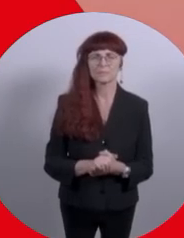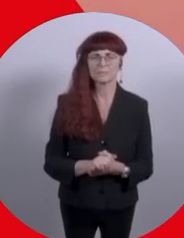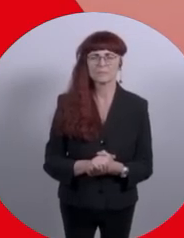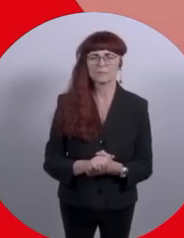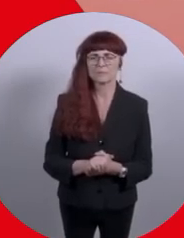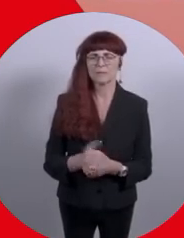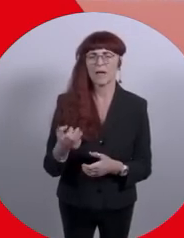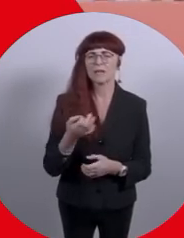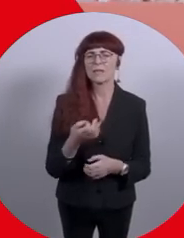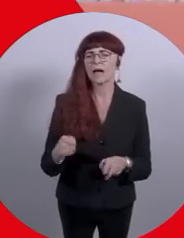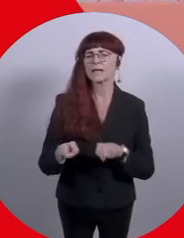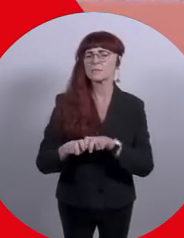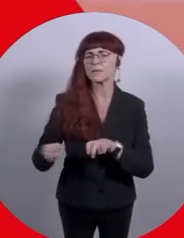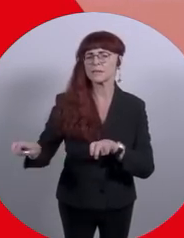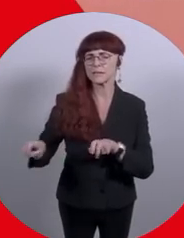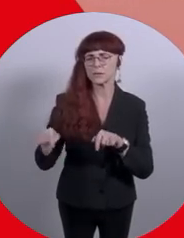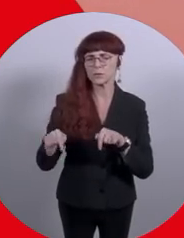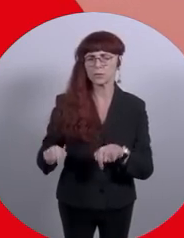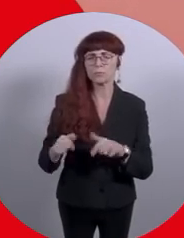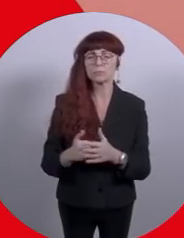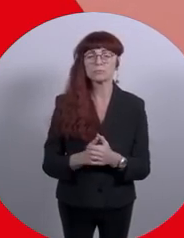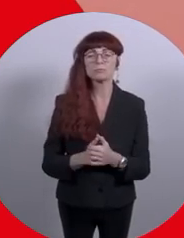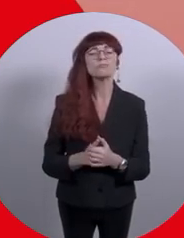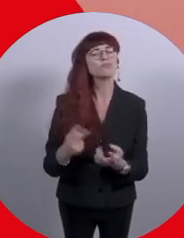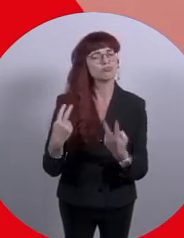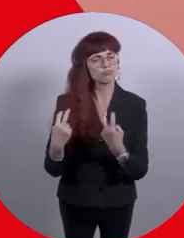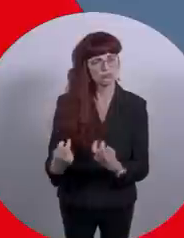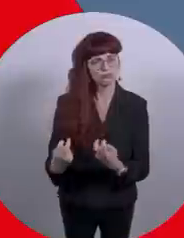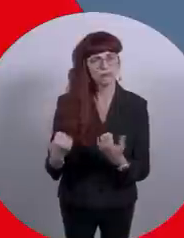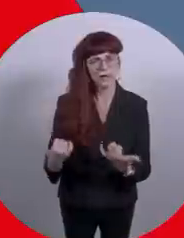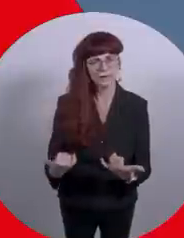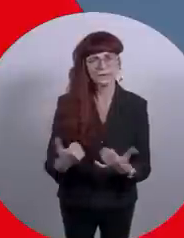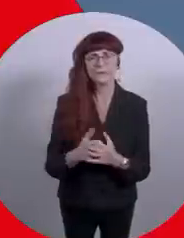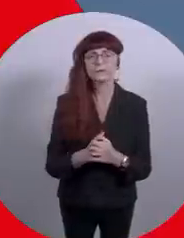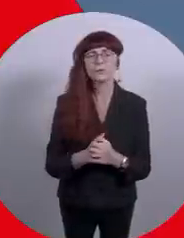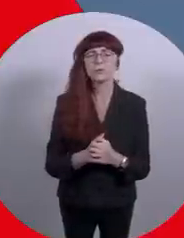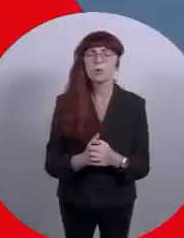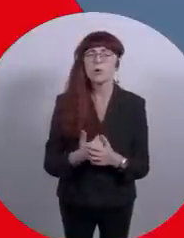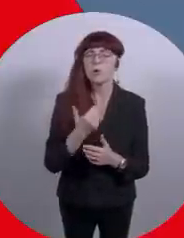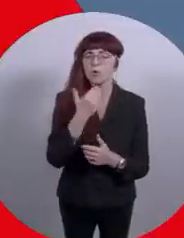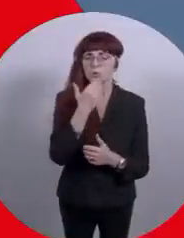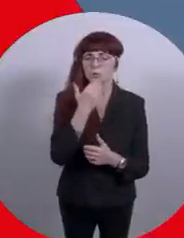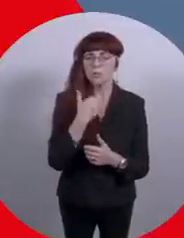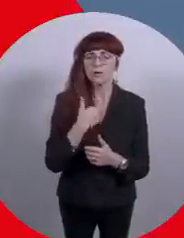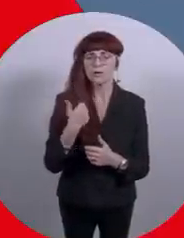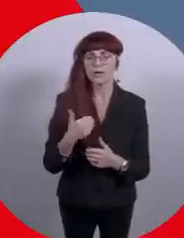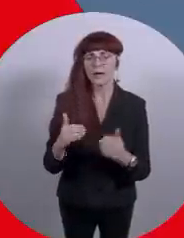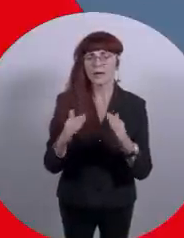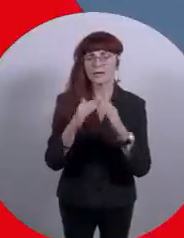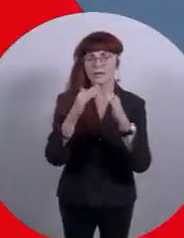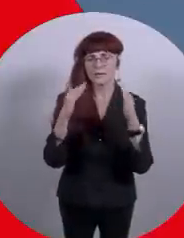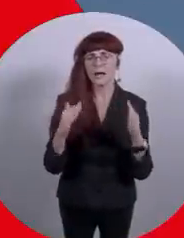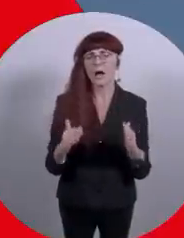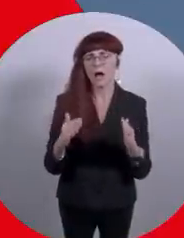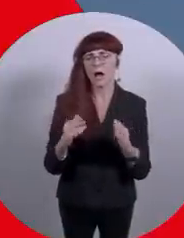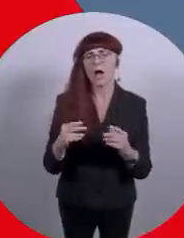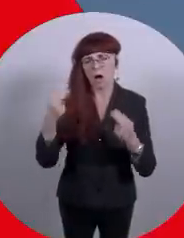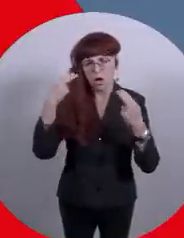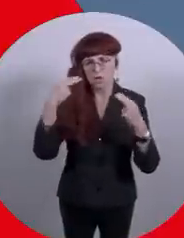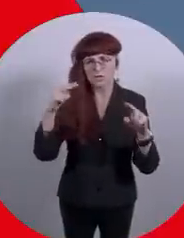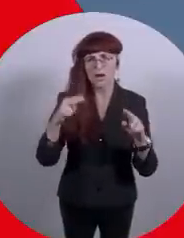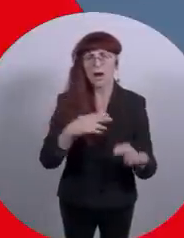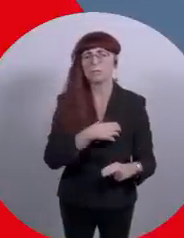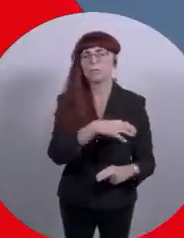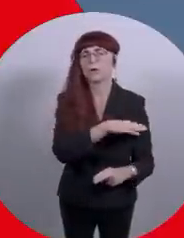das tagespräsidium findet sich auf den Plätzen ein und ich darf jetzt an den Hausherrn Bürgermeister der